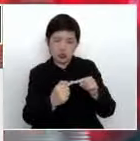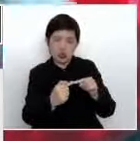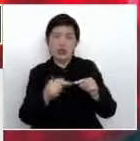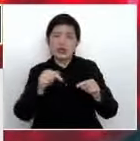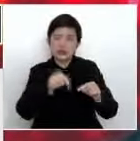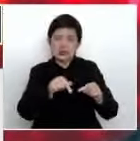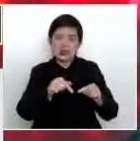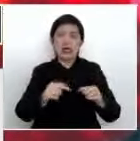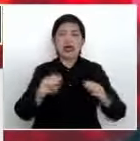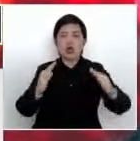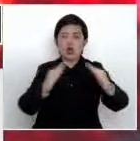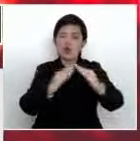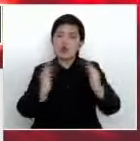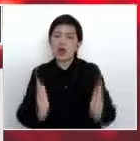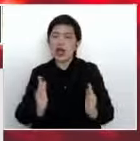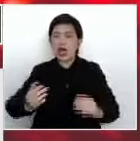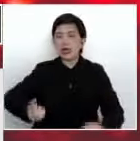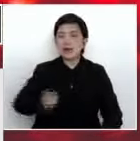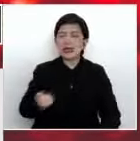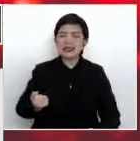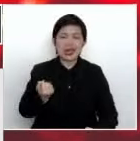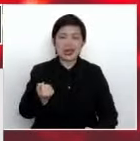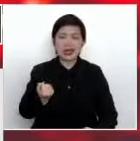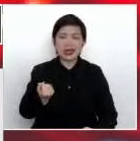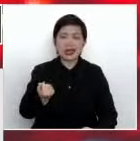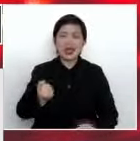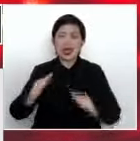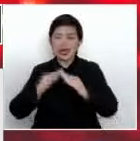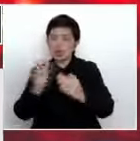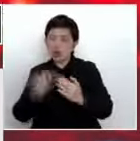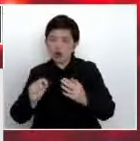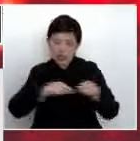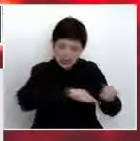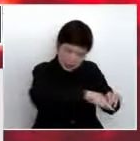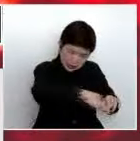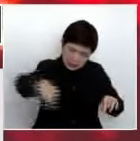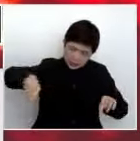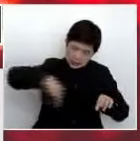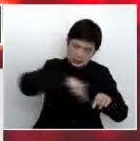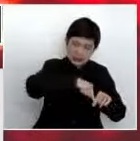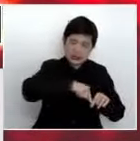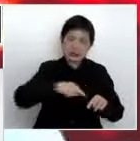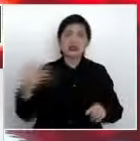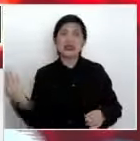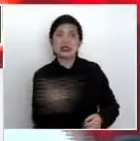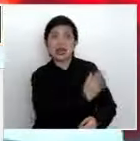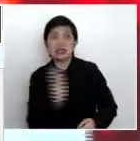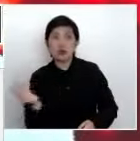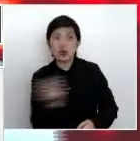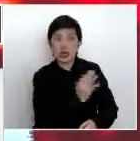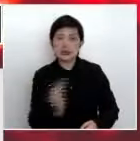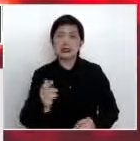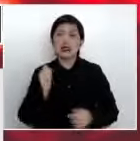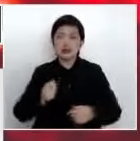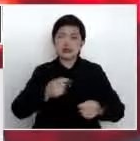ada pasar ada ada e sekolah sehingga transportasi ini juga bisa